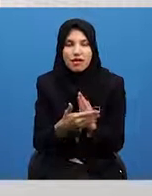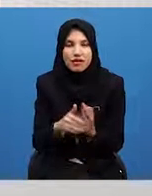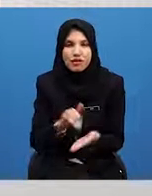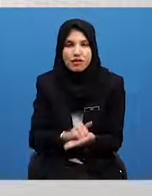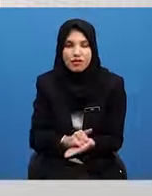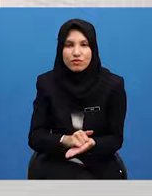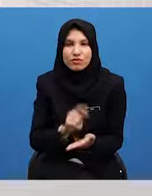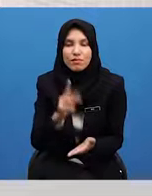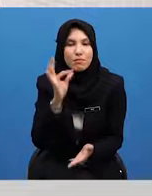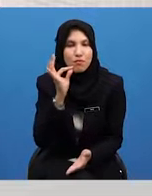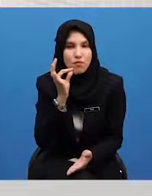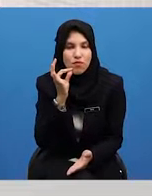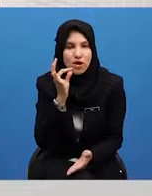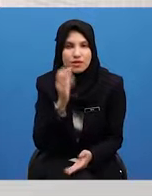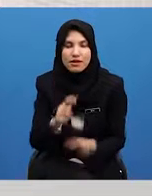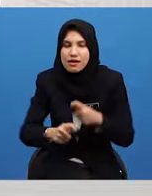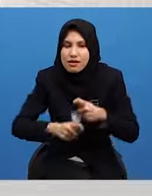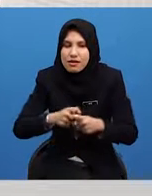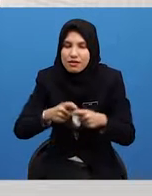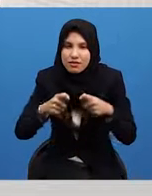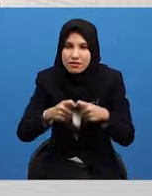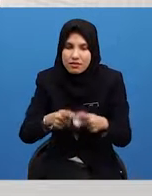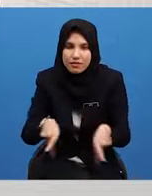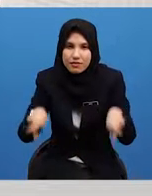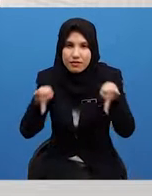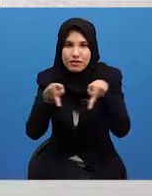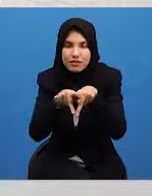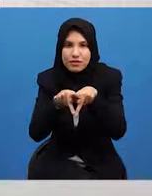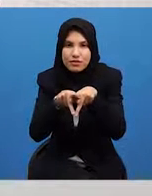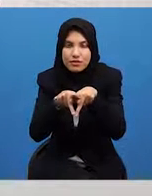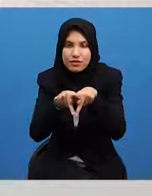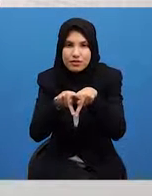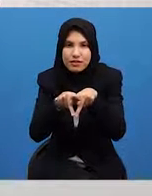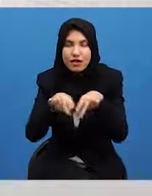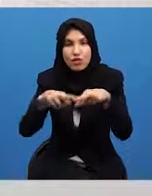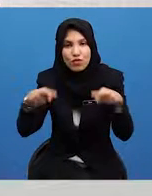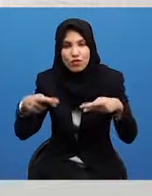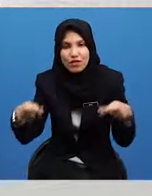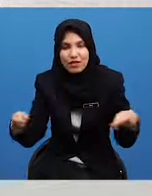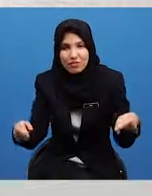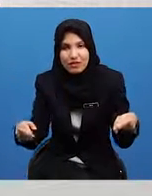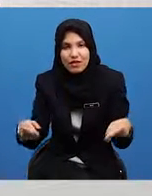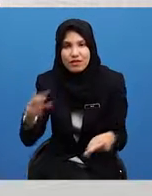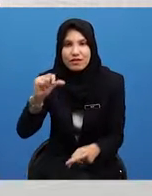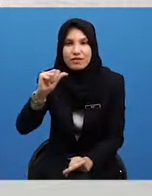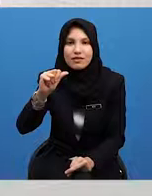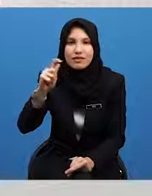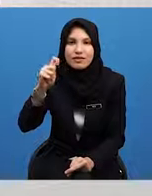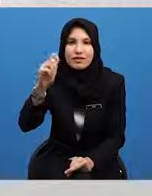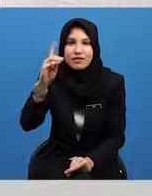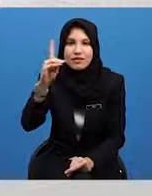tetap perlu terdiri dari roda beralur, gandar dan